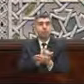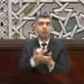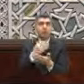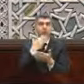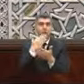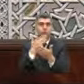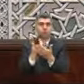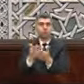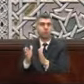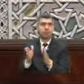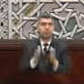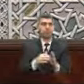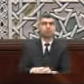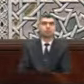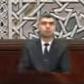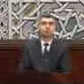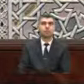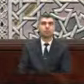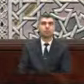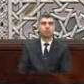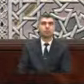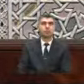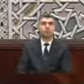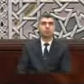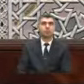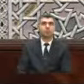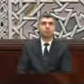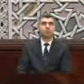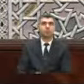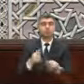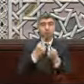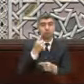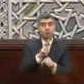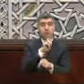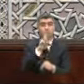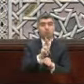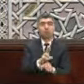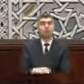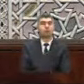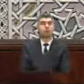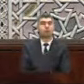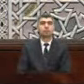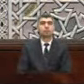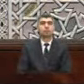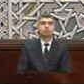شكرا السيد نائب محترم. هل هناك من تعقيب اضافي اخر؟